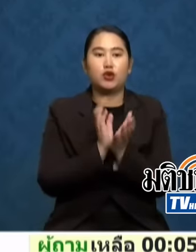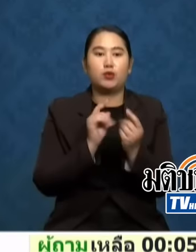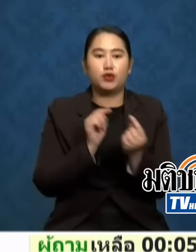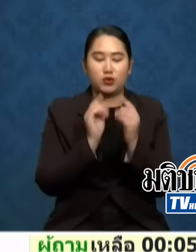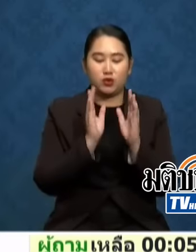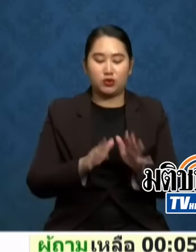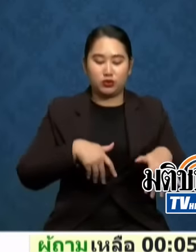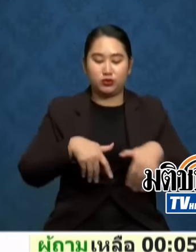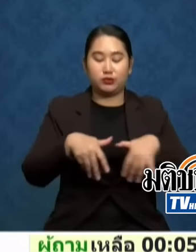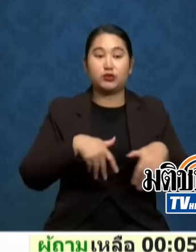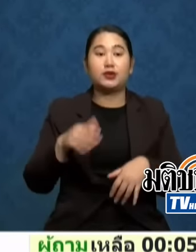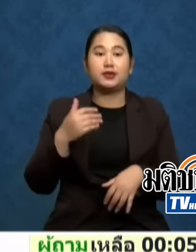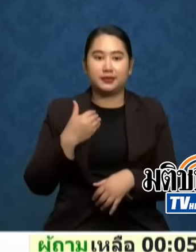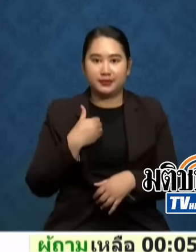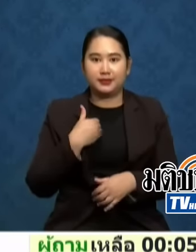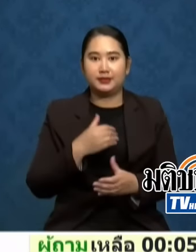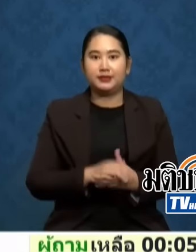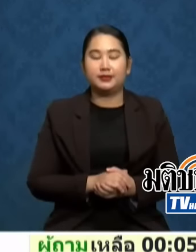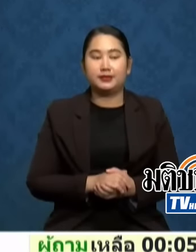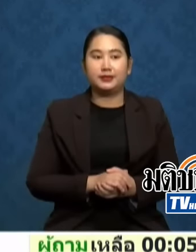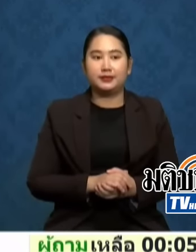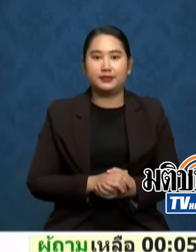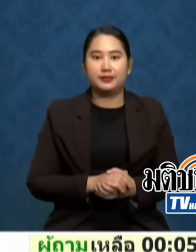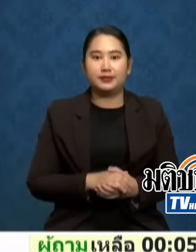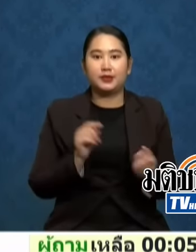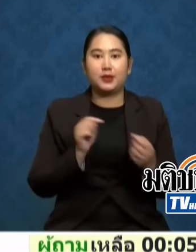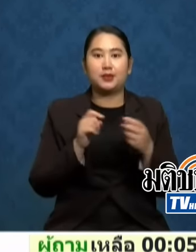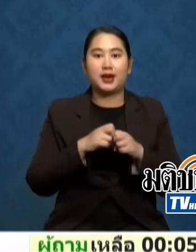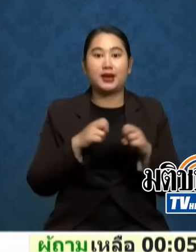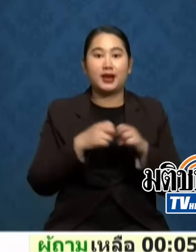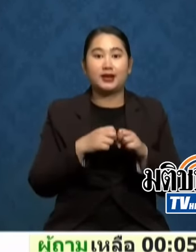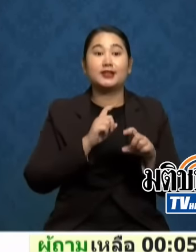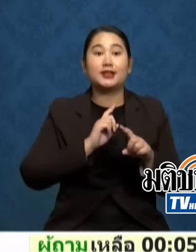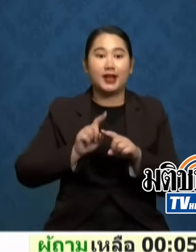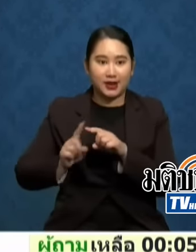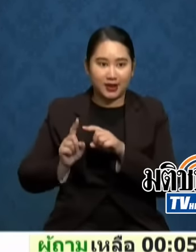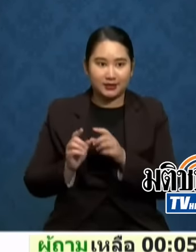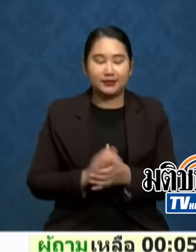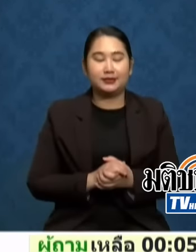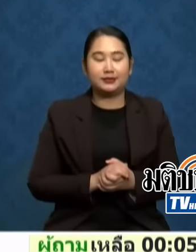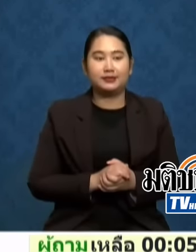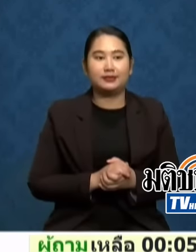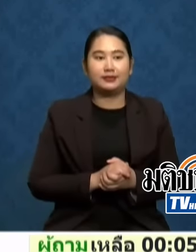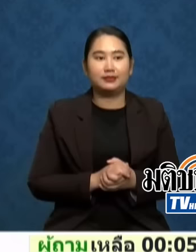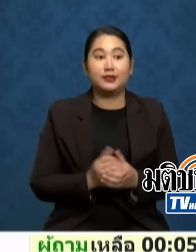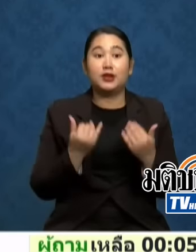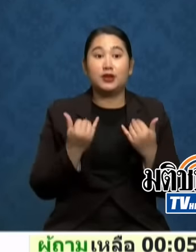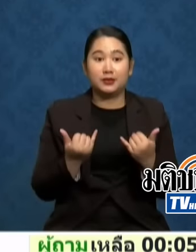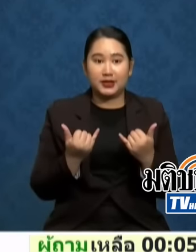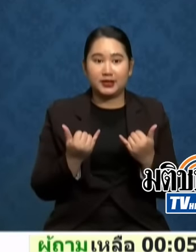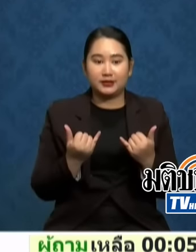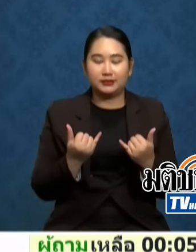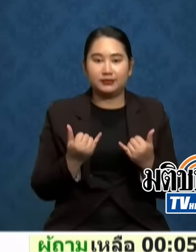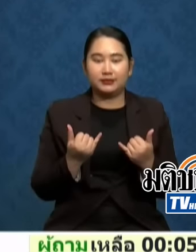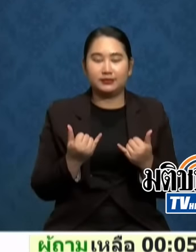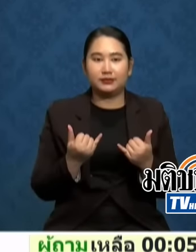นโดยเฉพาะเรื่องของภัยต่างๆนะครับโดยเฉพาะในวันนี้เป็นเรื่อง